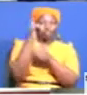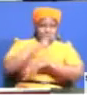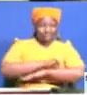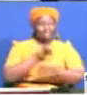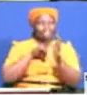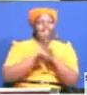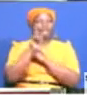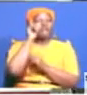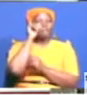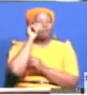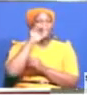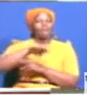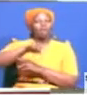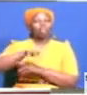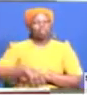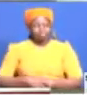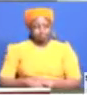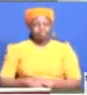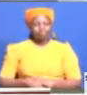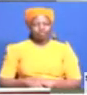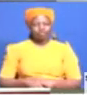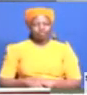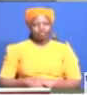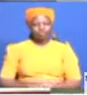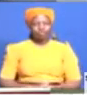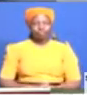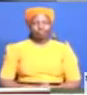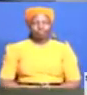ya Mombasa. Nikiripotia darubini kutoka kaunti ya Mombasa, mimi ni Michael Mondiga.